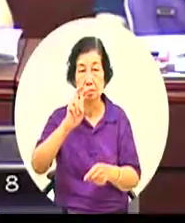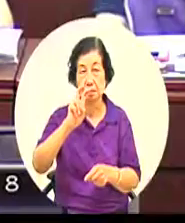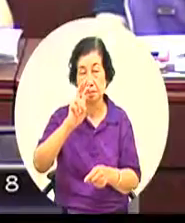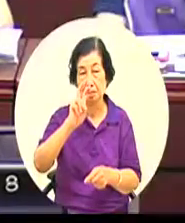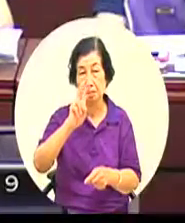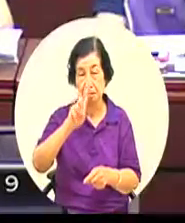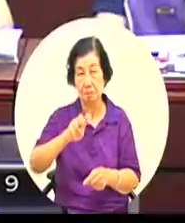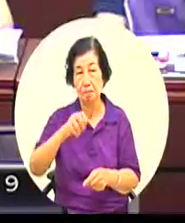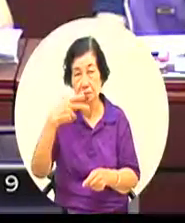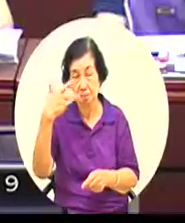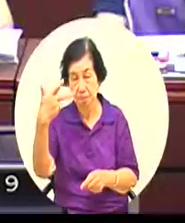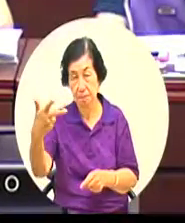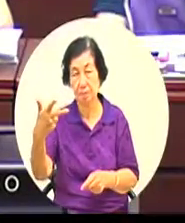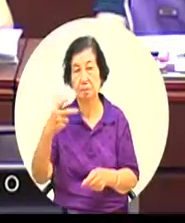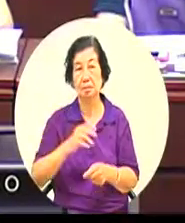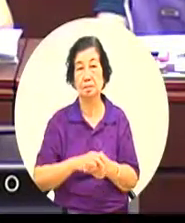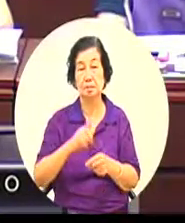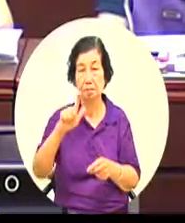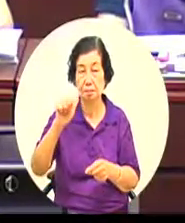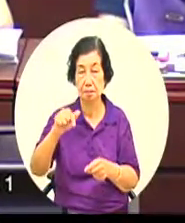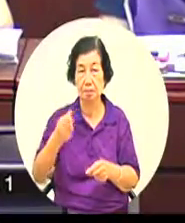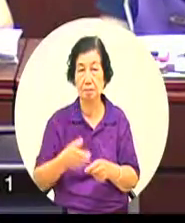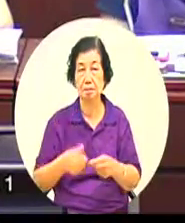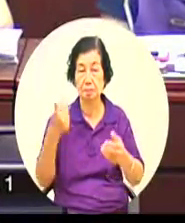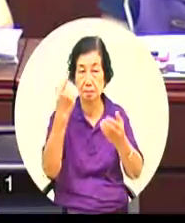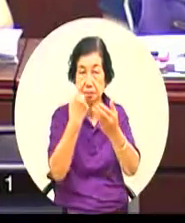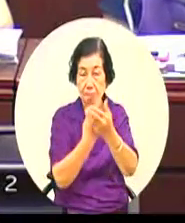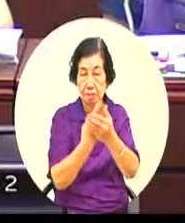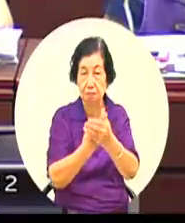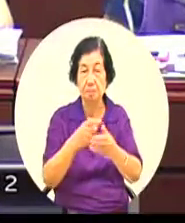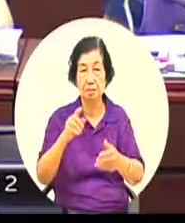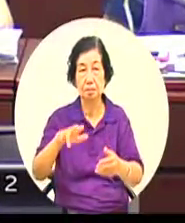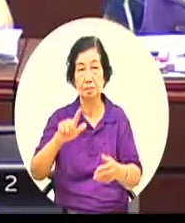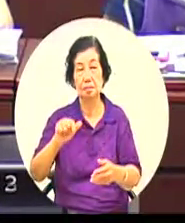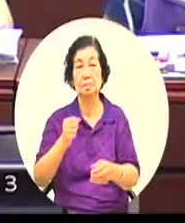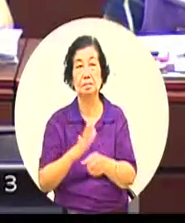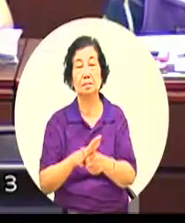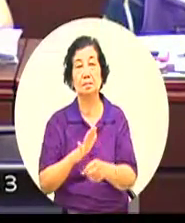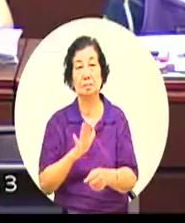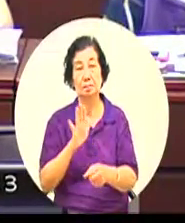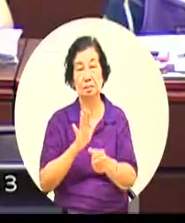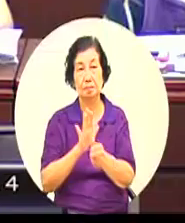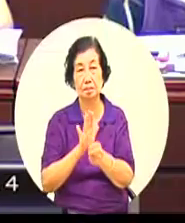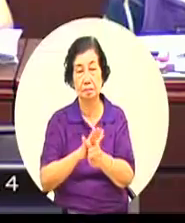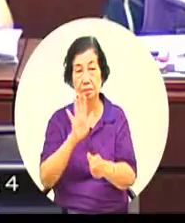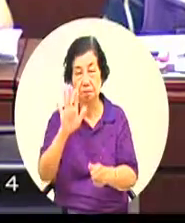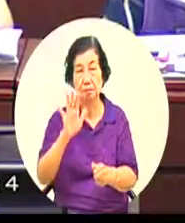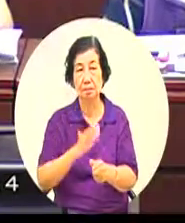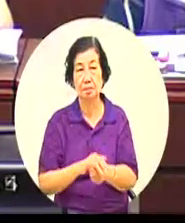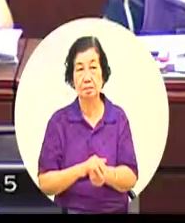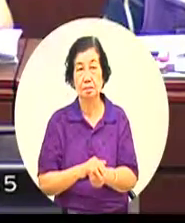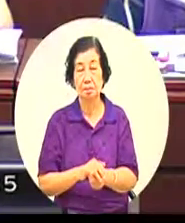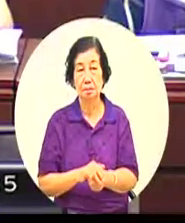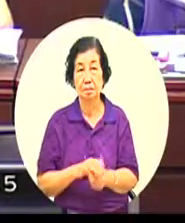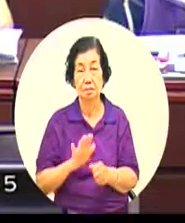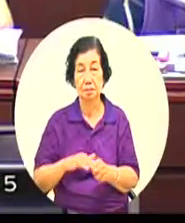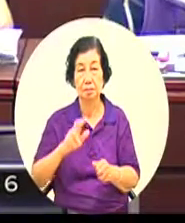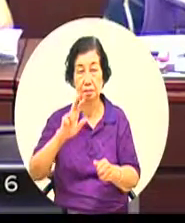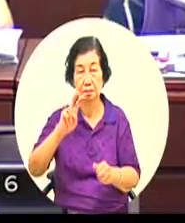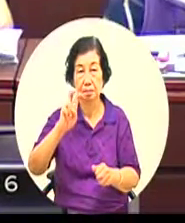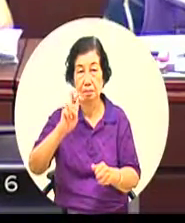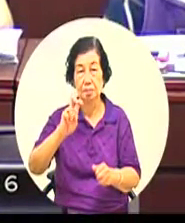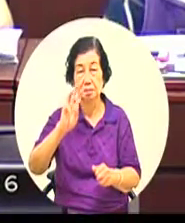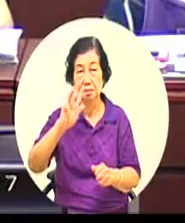用了17个，其实非常大量的增加哦。那在这个原民的地区呢， 大概有73个原住民籍老